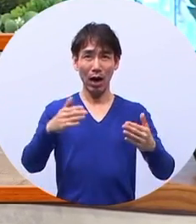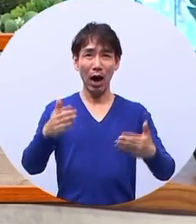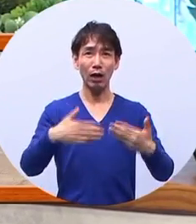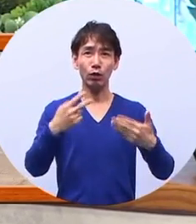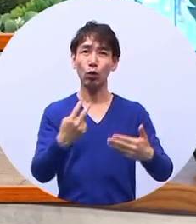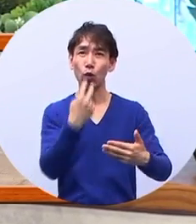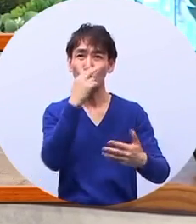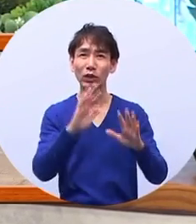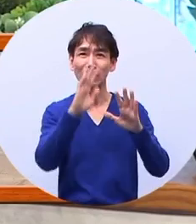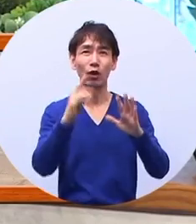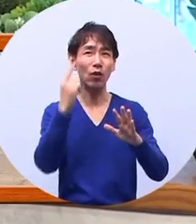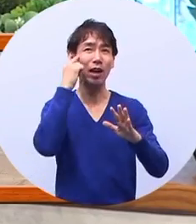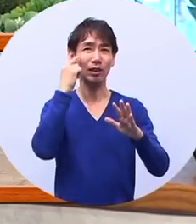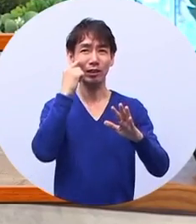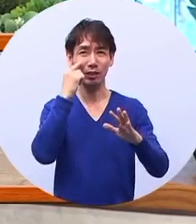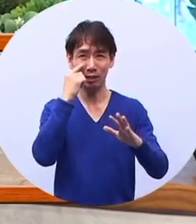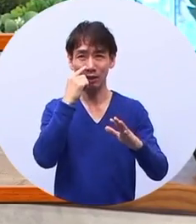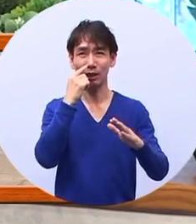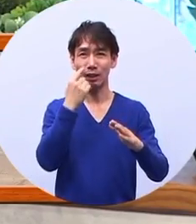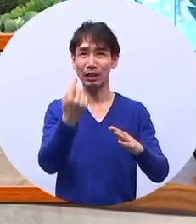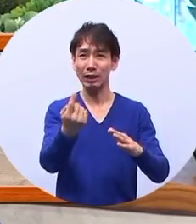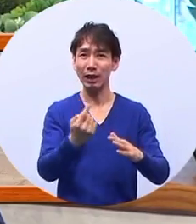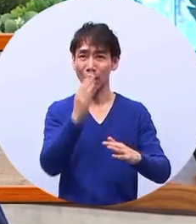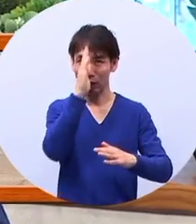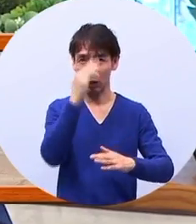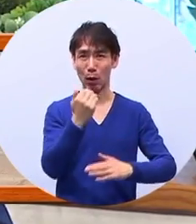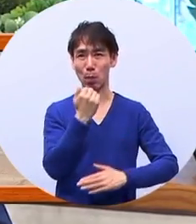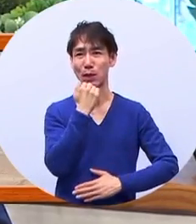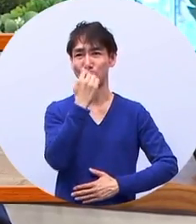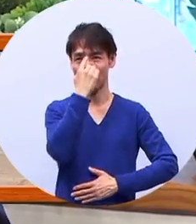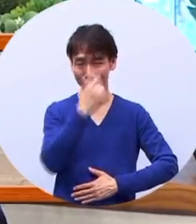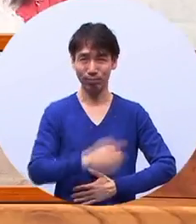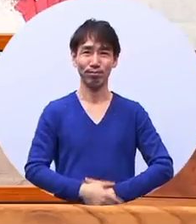ひ、お出かけいただければと思っております。お待ち申し上げております。